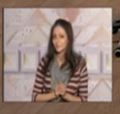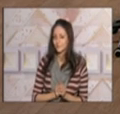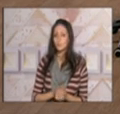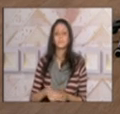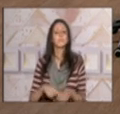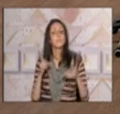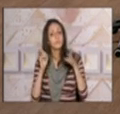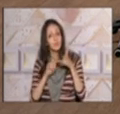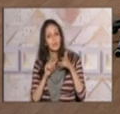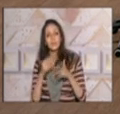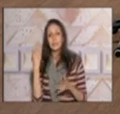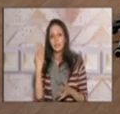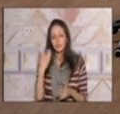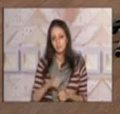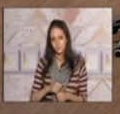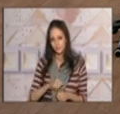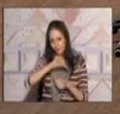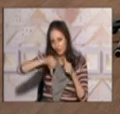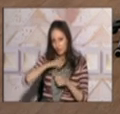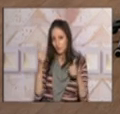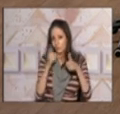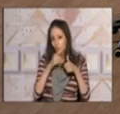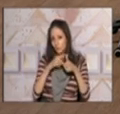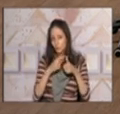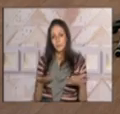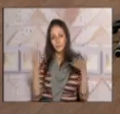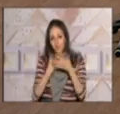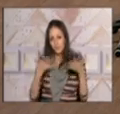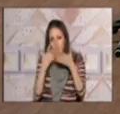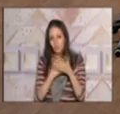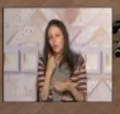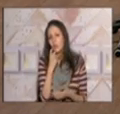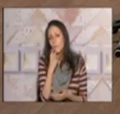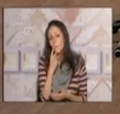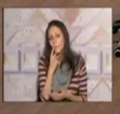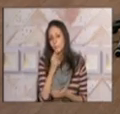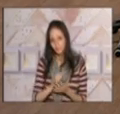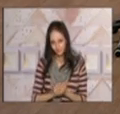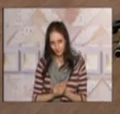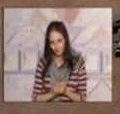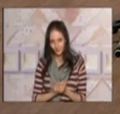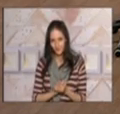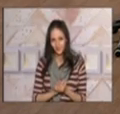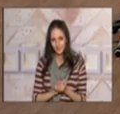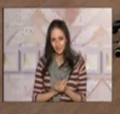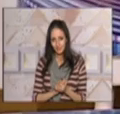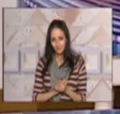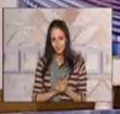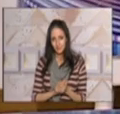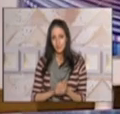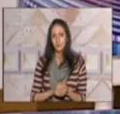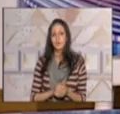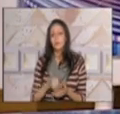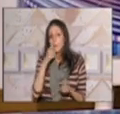الثالث. المركز الأول زي ما أنا أشرت خدته الشركة القابضة لمياه الشرب، وكان ليه والصرف الصحي، وكان ليه علاقة بمسألة تنقية المياه. وطبعا كلنا